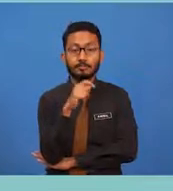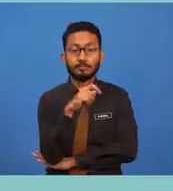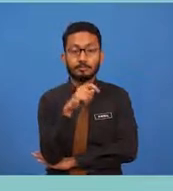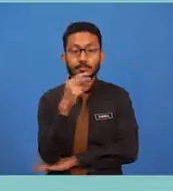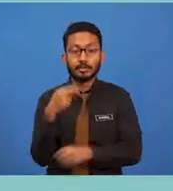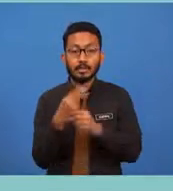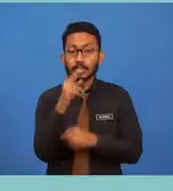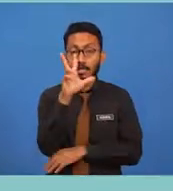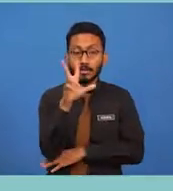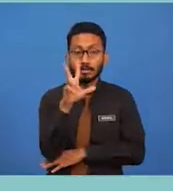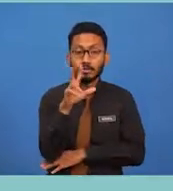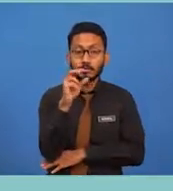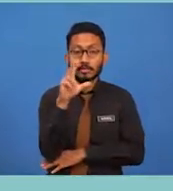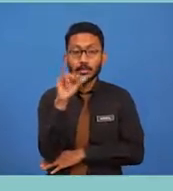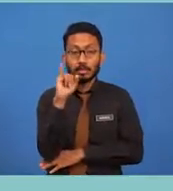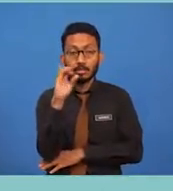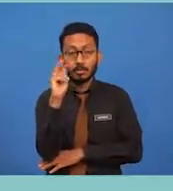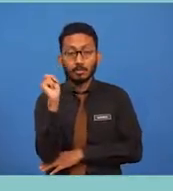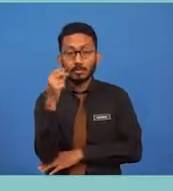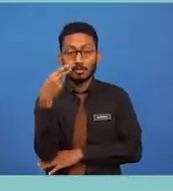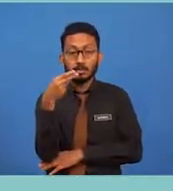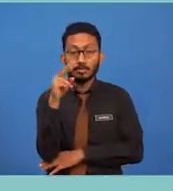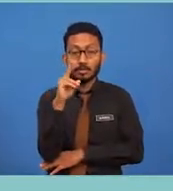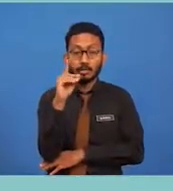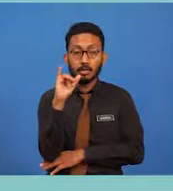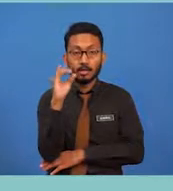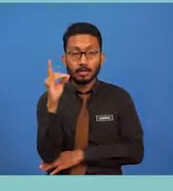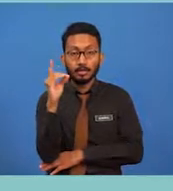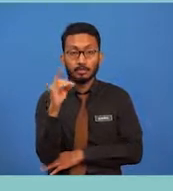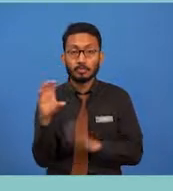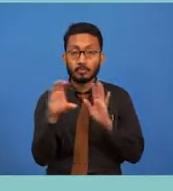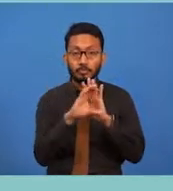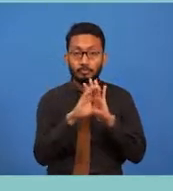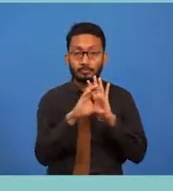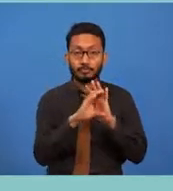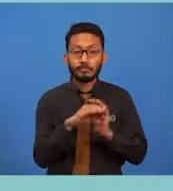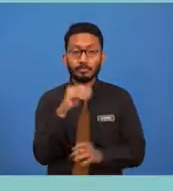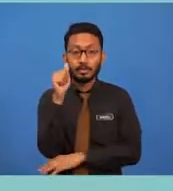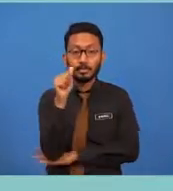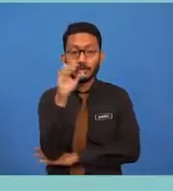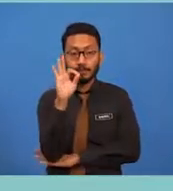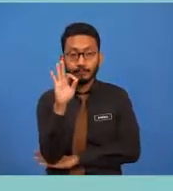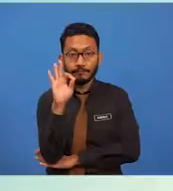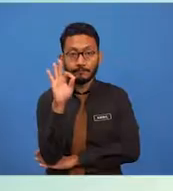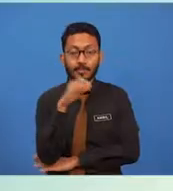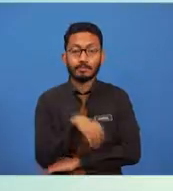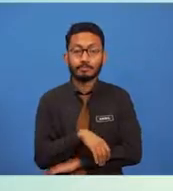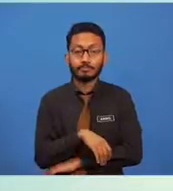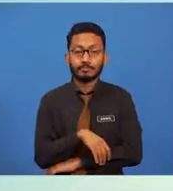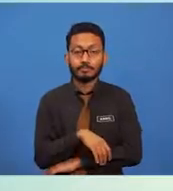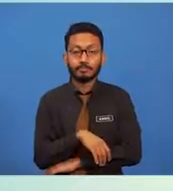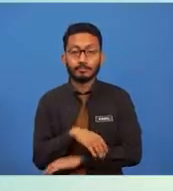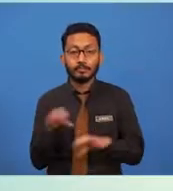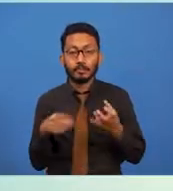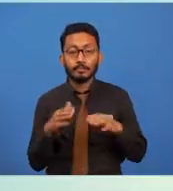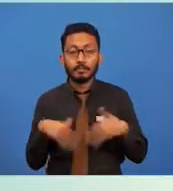hidrogen. Contoh asid triprotik adalah asid fosforik. Bagaimana